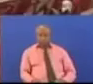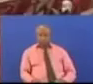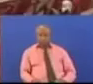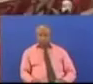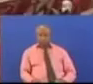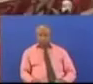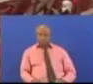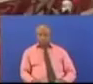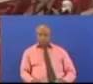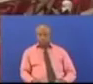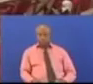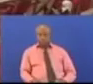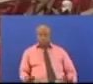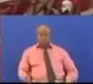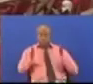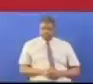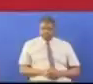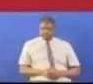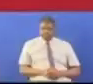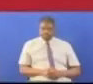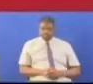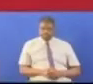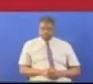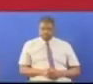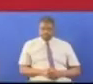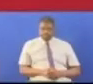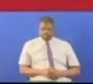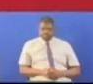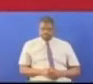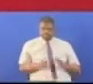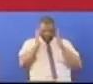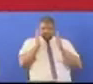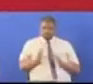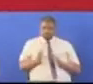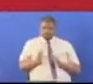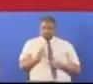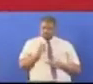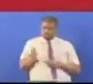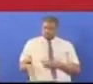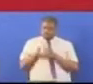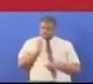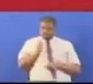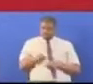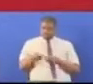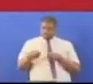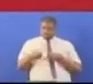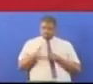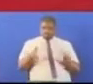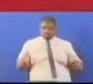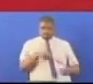na amefafanua hoja hizo zaidi. Mheshimiwa Naibu Speaker, naomba nichukue fursa